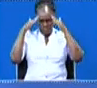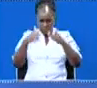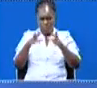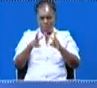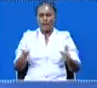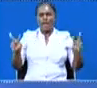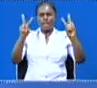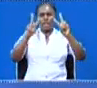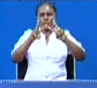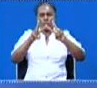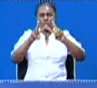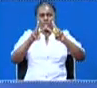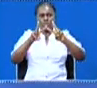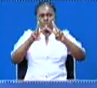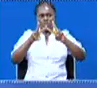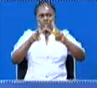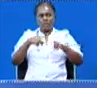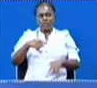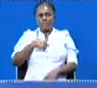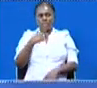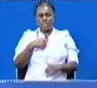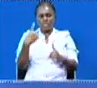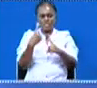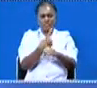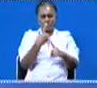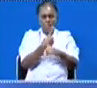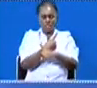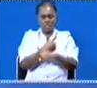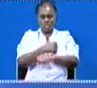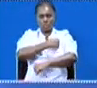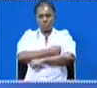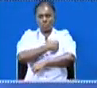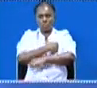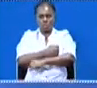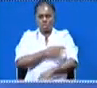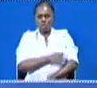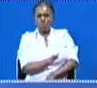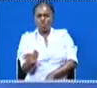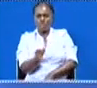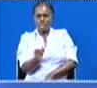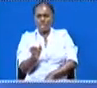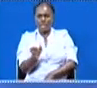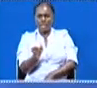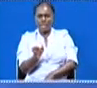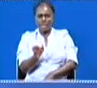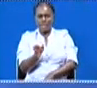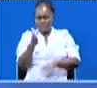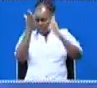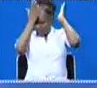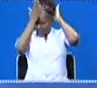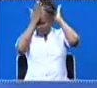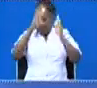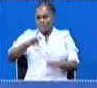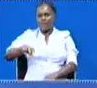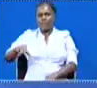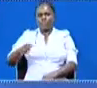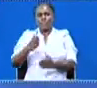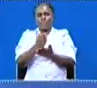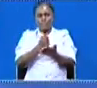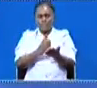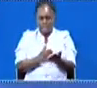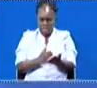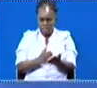values. Tulizuru shule kadhaa katika eneo bunge la Butere katika kaunti ya Kakamega, na ingawa baadhi ya shule